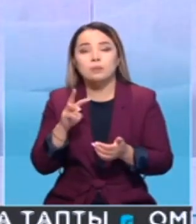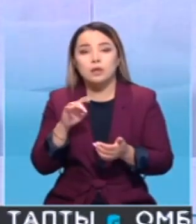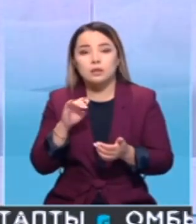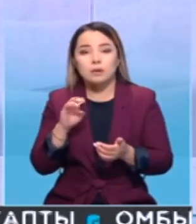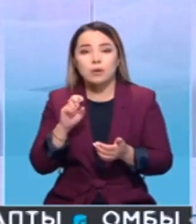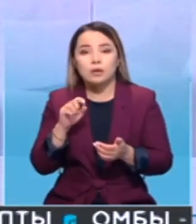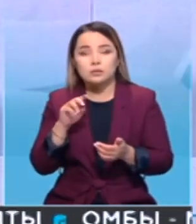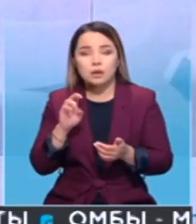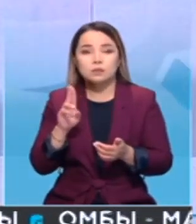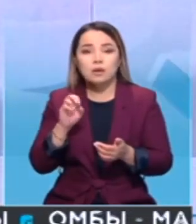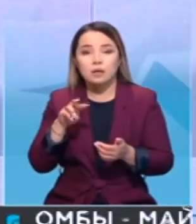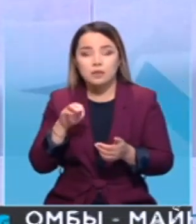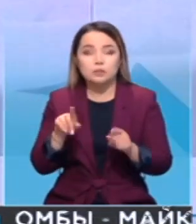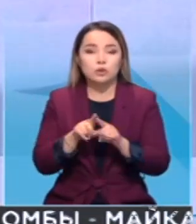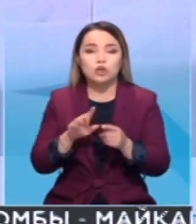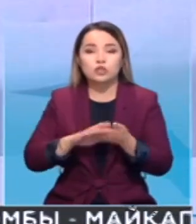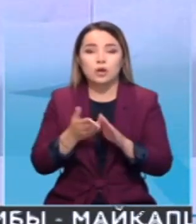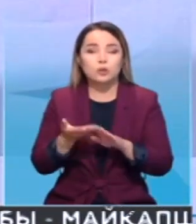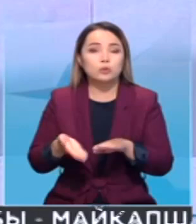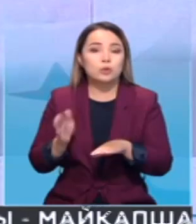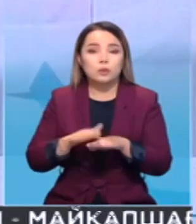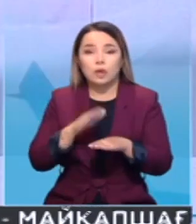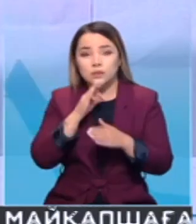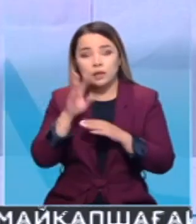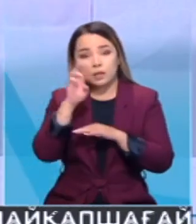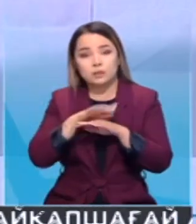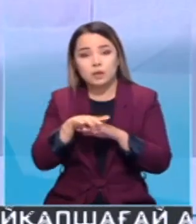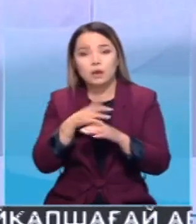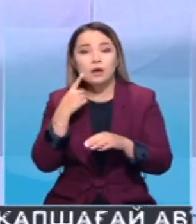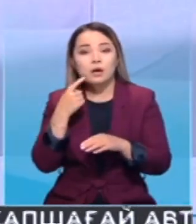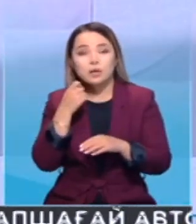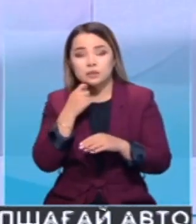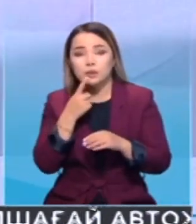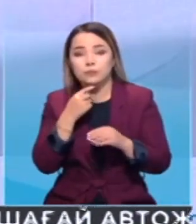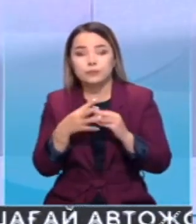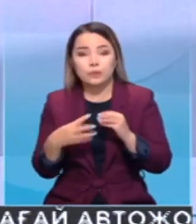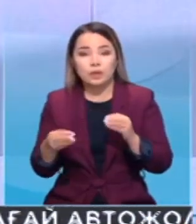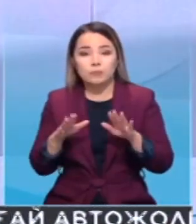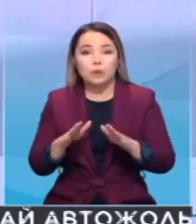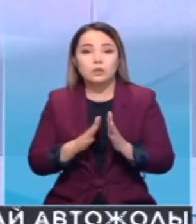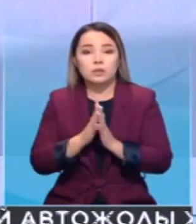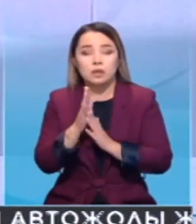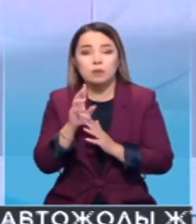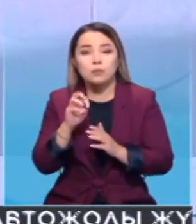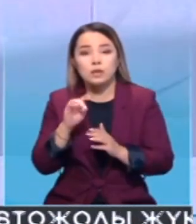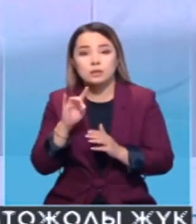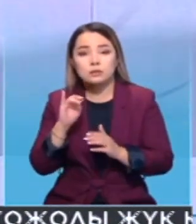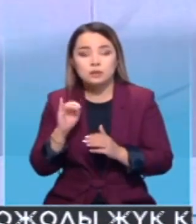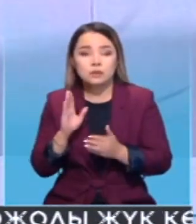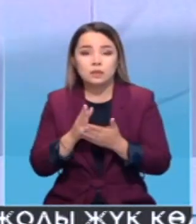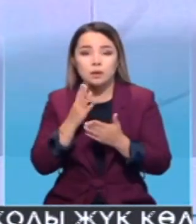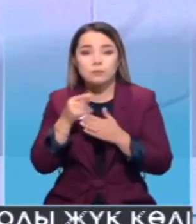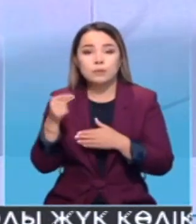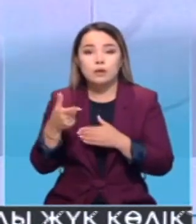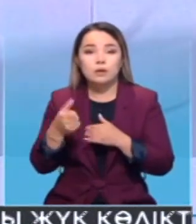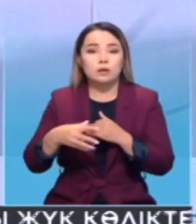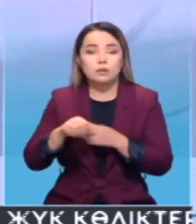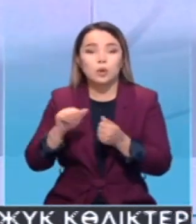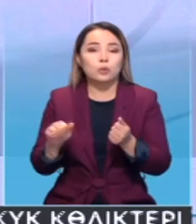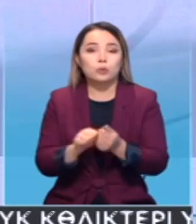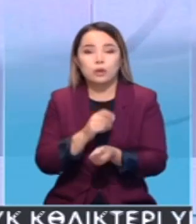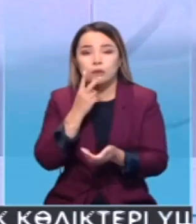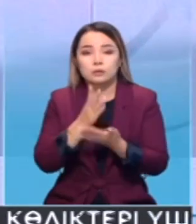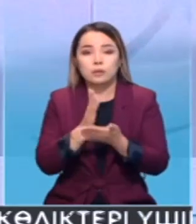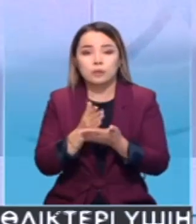пен Жамбыл аудандарында жағдай мәз емес. Ал еліміз бойынша қант қызылшасын ең көп өсіретін Меркіде 1000 гектар алқап қурап